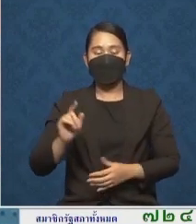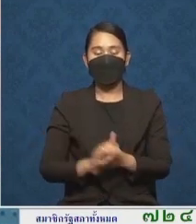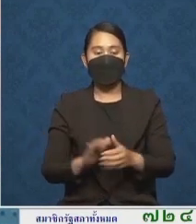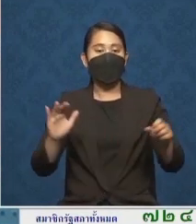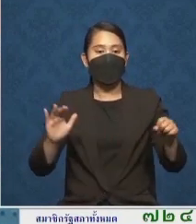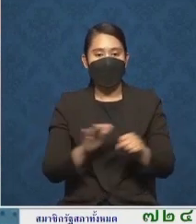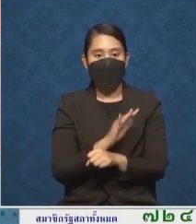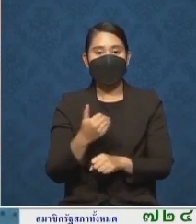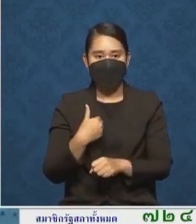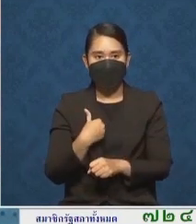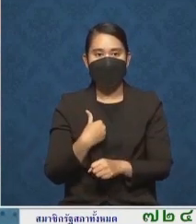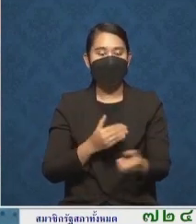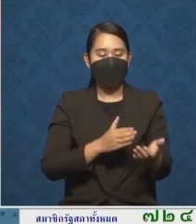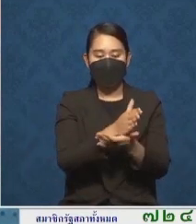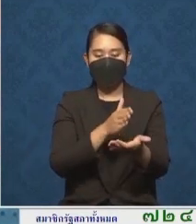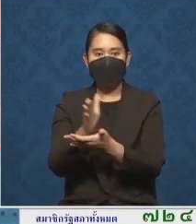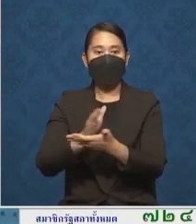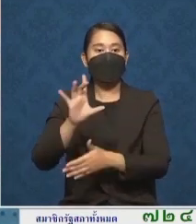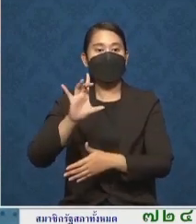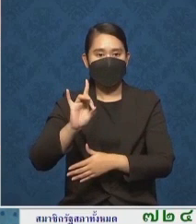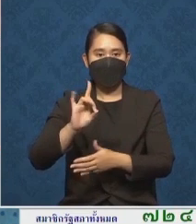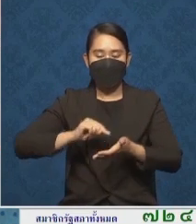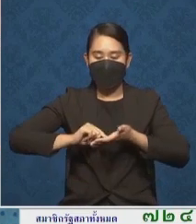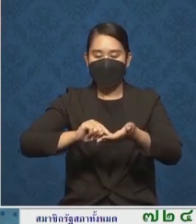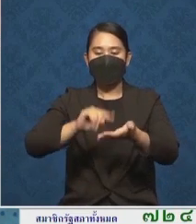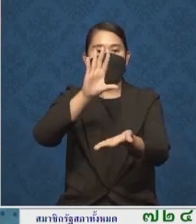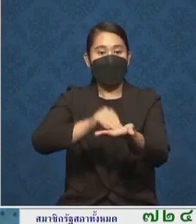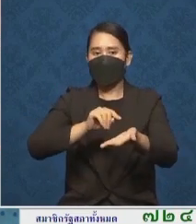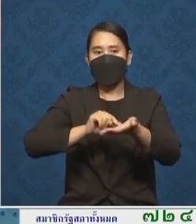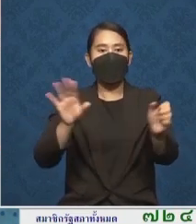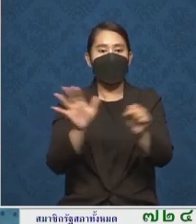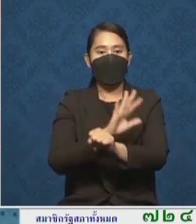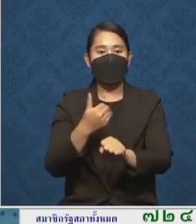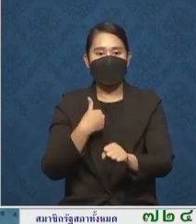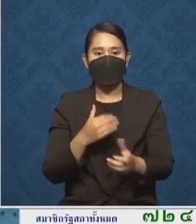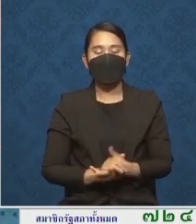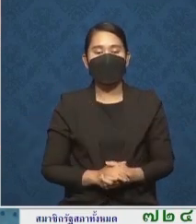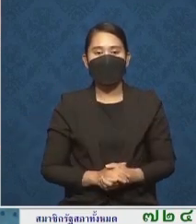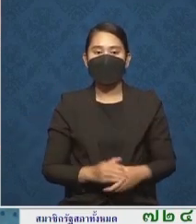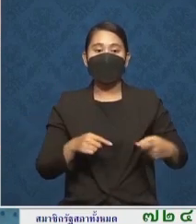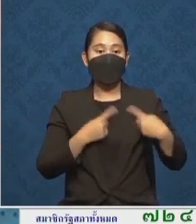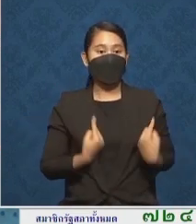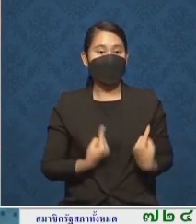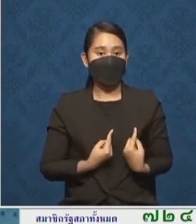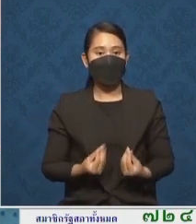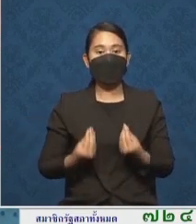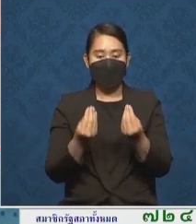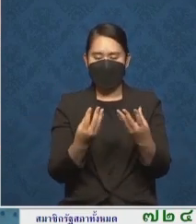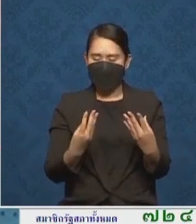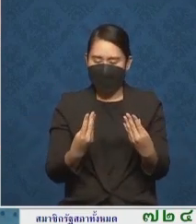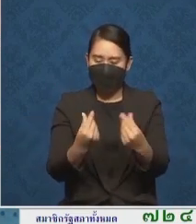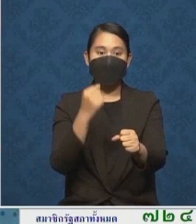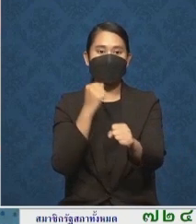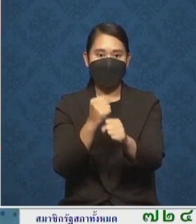ทั้ง 8 น้านที่เราได้เสนอต่อ พิธิสารต์้กำลงใจนะครั ขใหเลงเรีกทำ